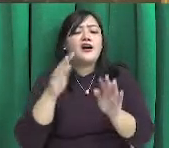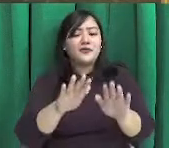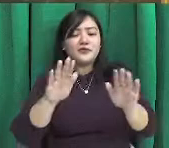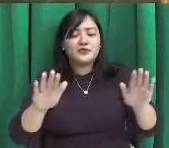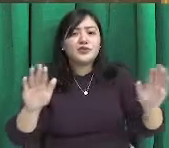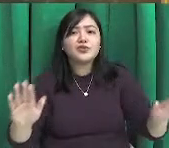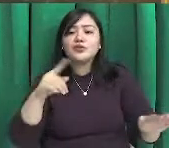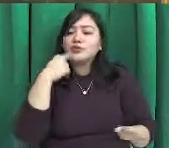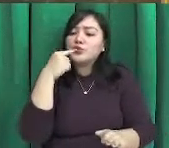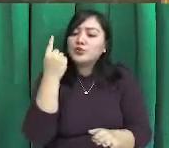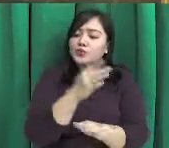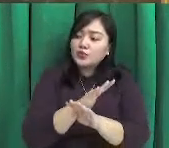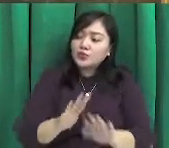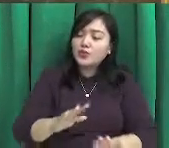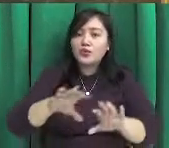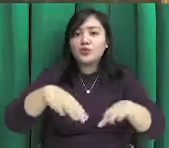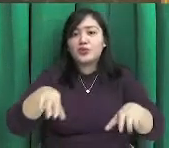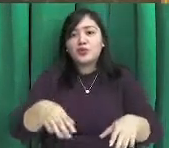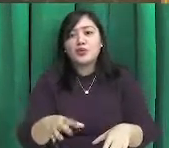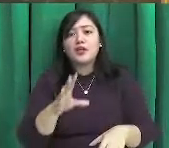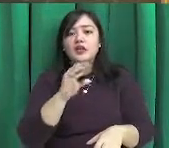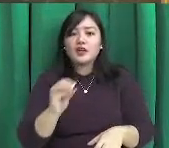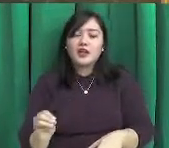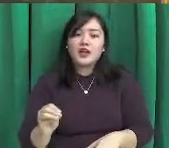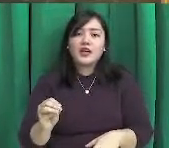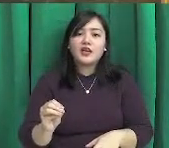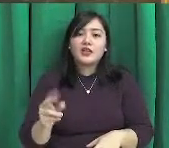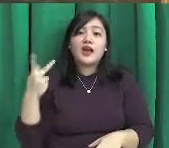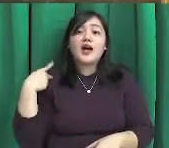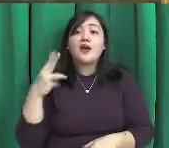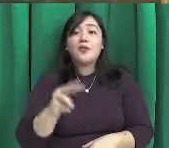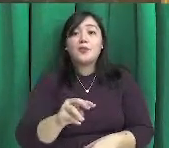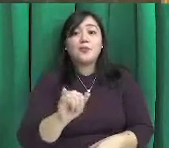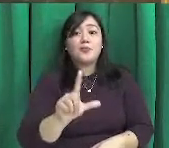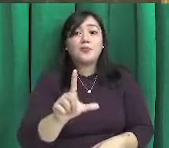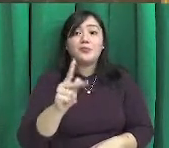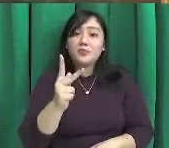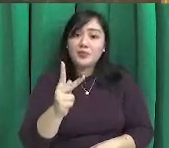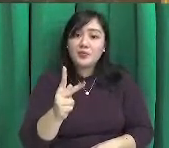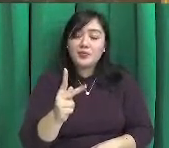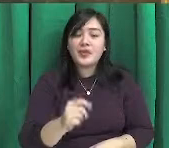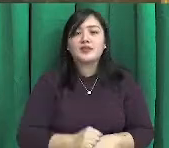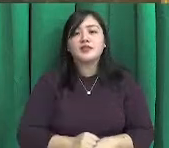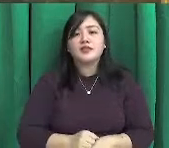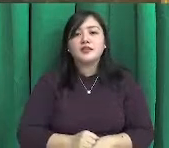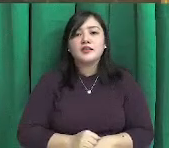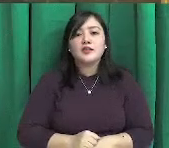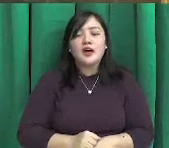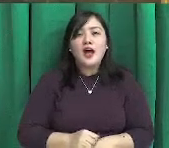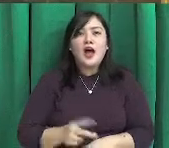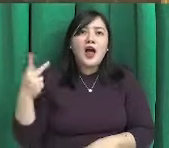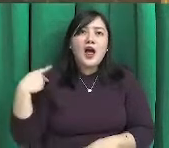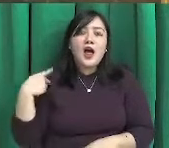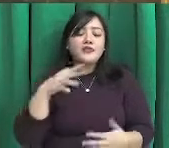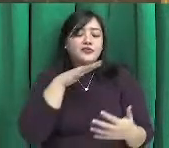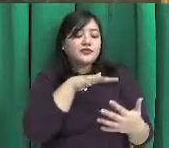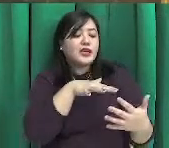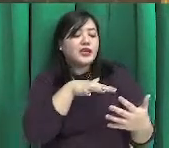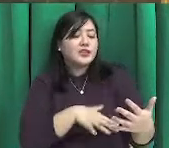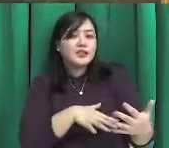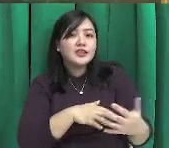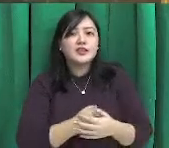naggagatas pa, at yung iba nag-aaral pa, hindi pa sila nagtatrabaho. Ngayon, paano sila mabubuhay